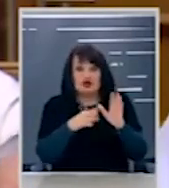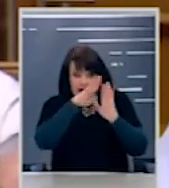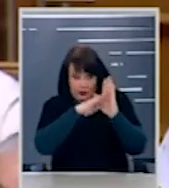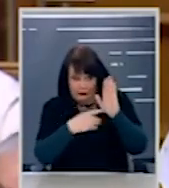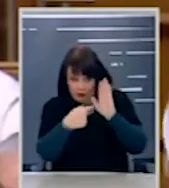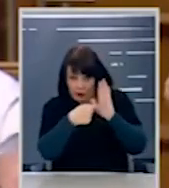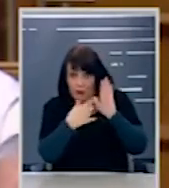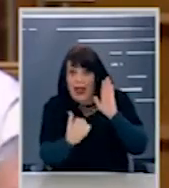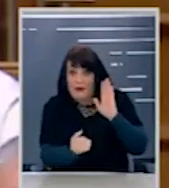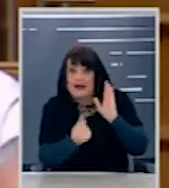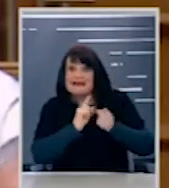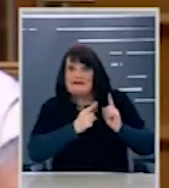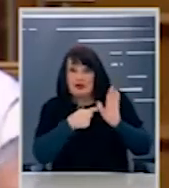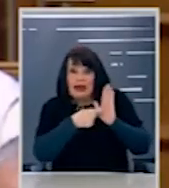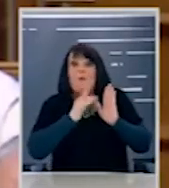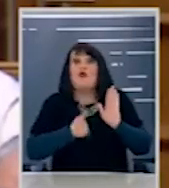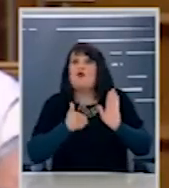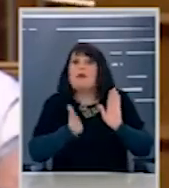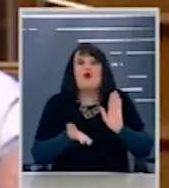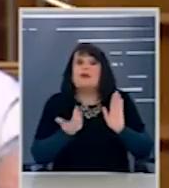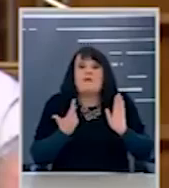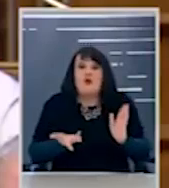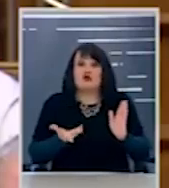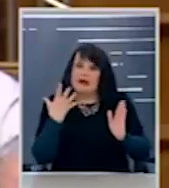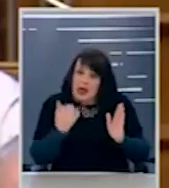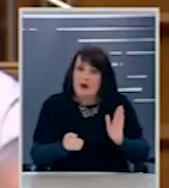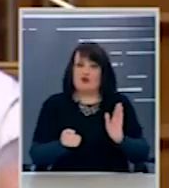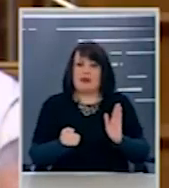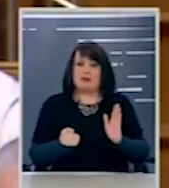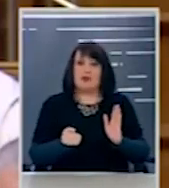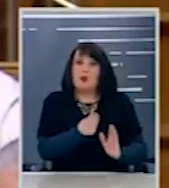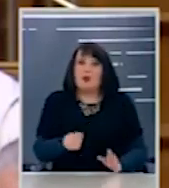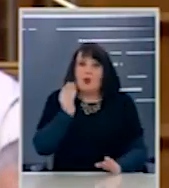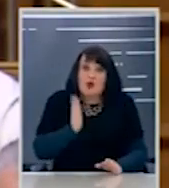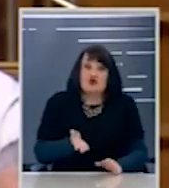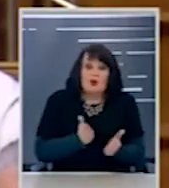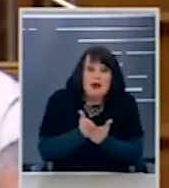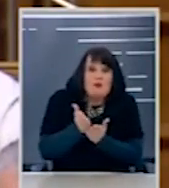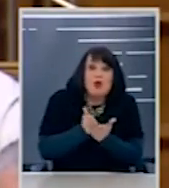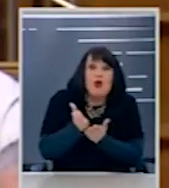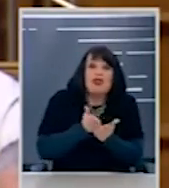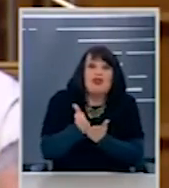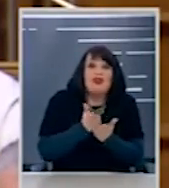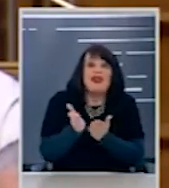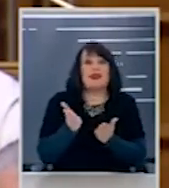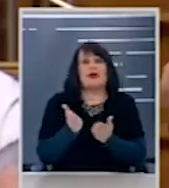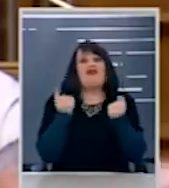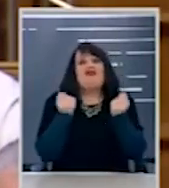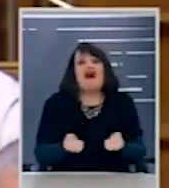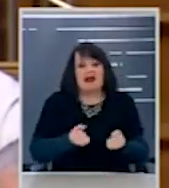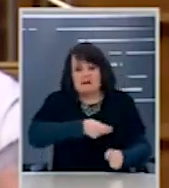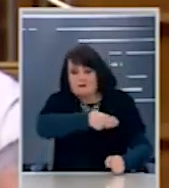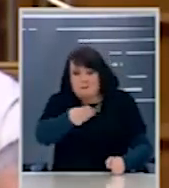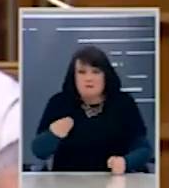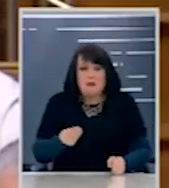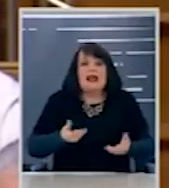έχουμε θα μπορέσουμε πράγματι να έχουμε μία όσο το δυνατόν δικαιότερη κατανομή των βαρών αλλά